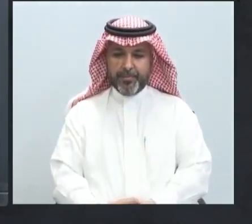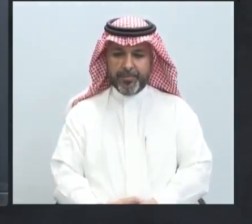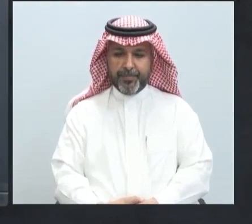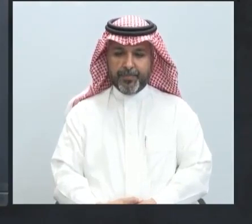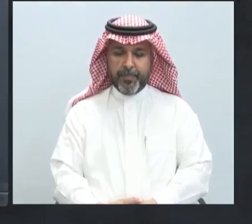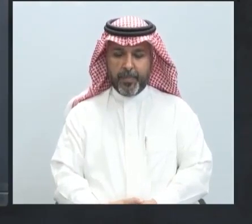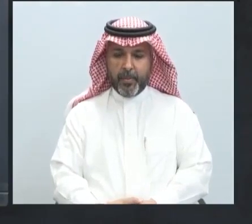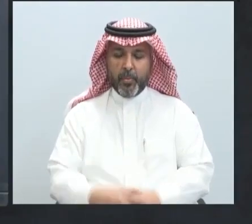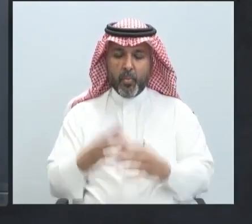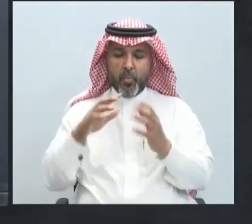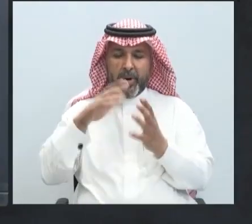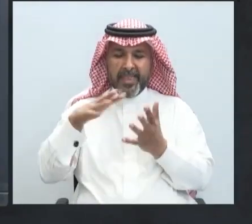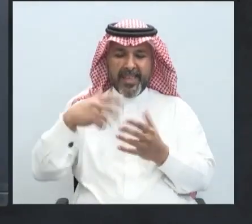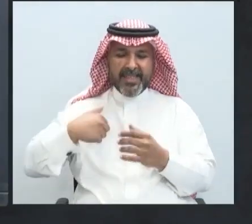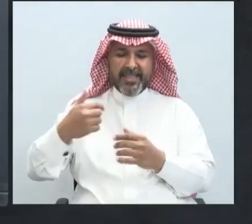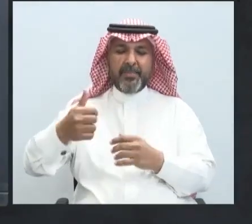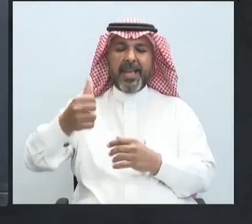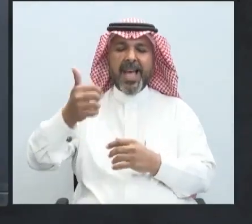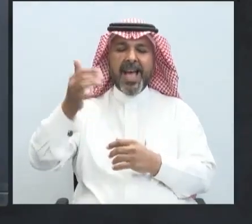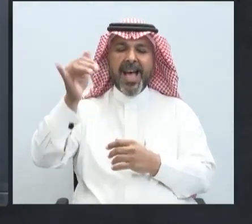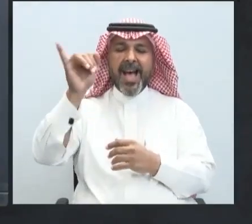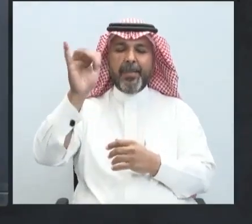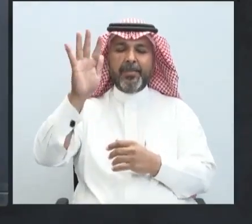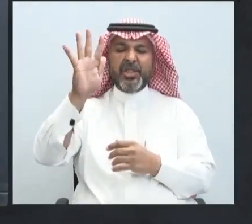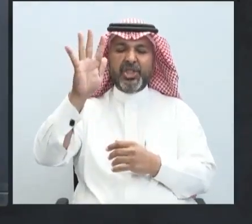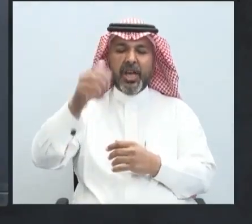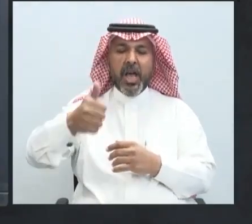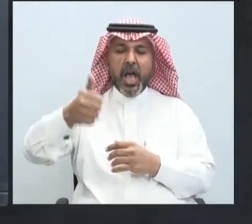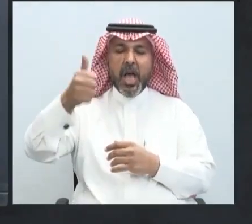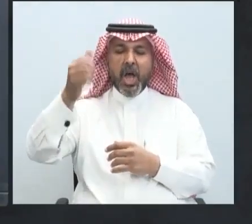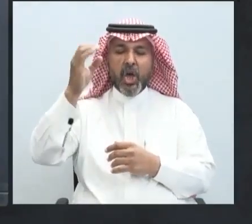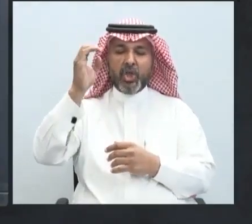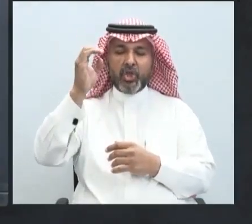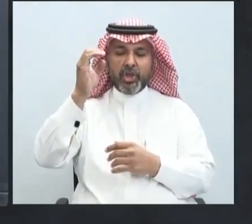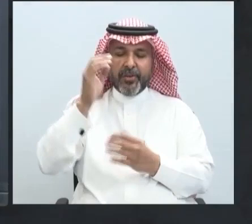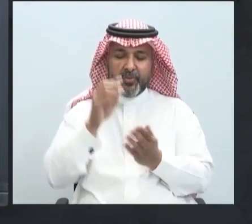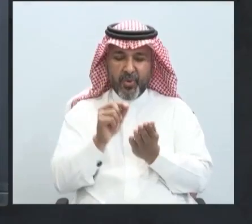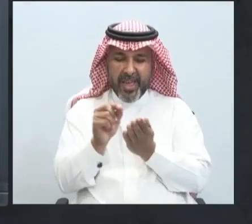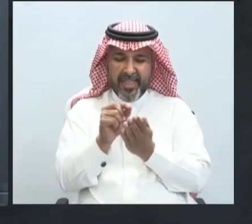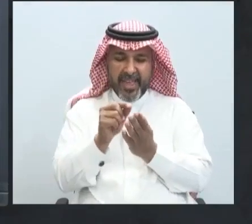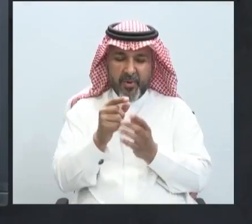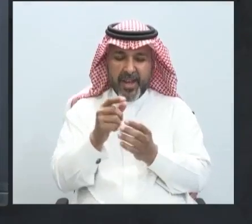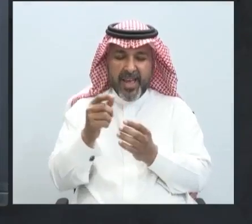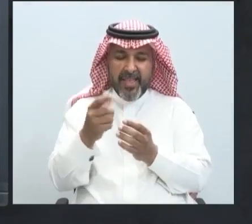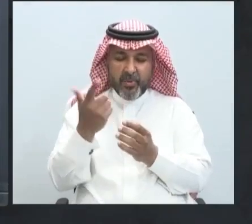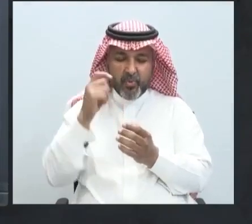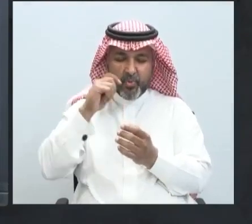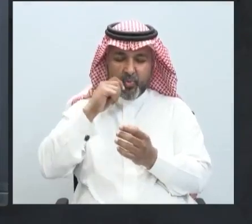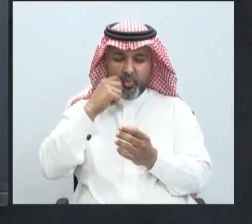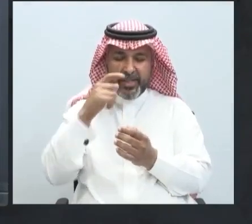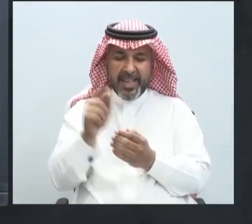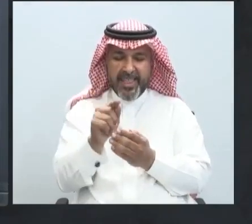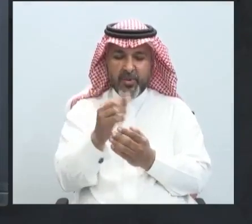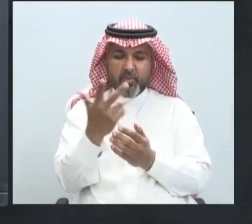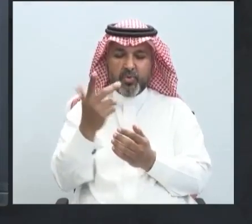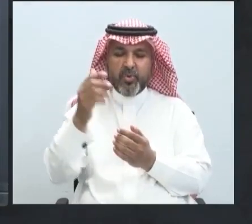سوى الامشاج اما الحيوان المنوي او البويضه هذهه الخلايا هذه الامشاج هي الوحيده التي تكون احاديه